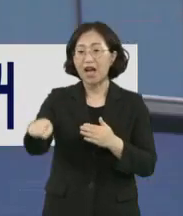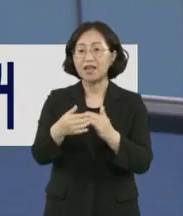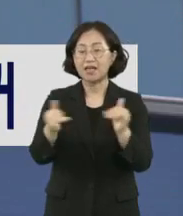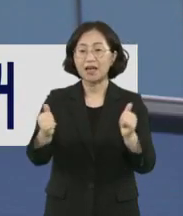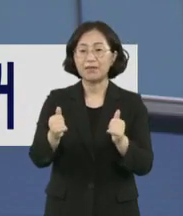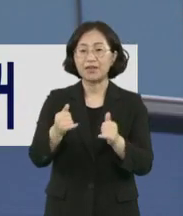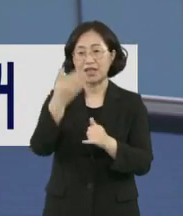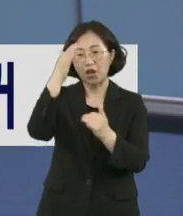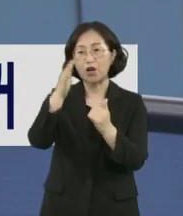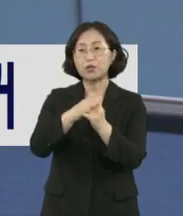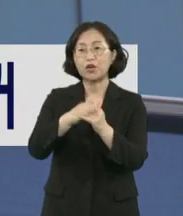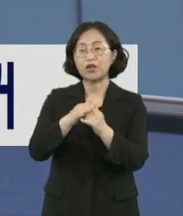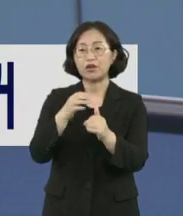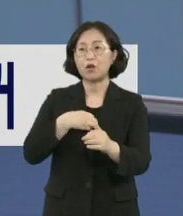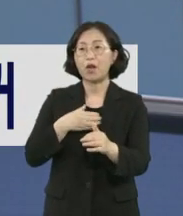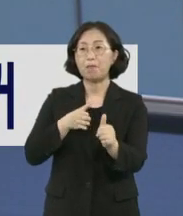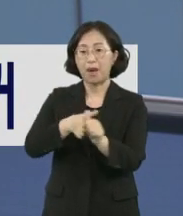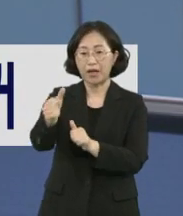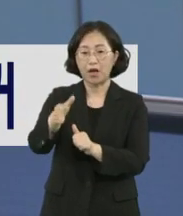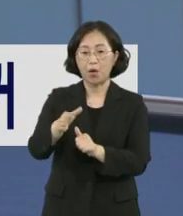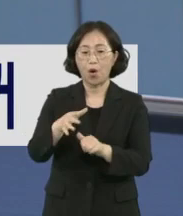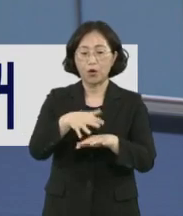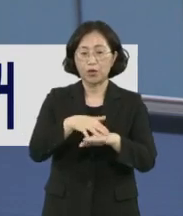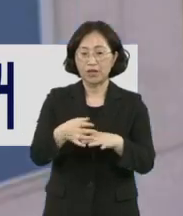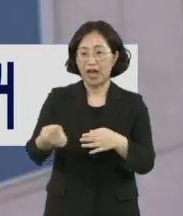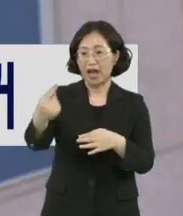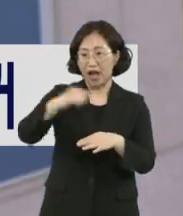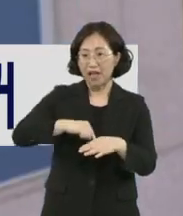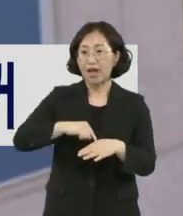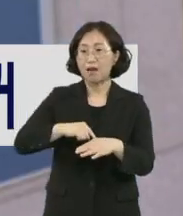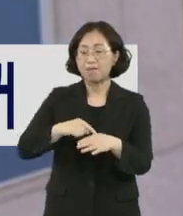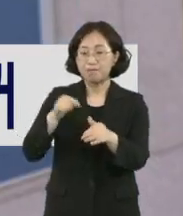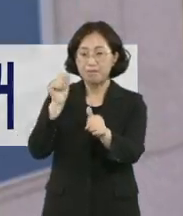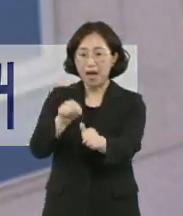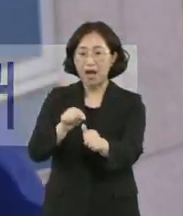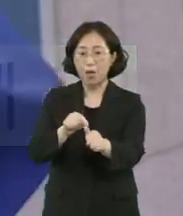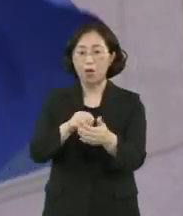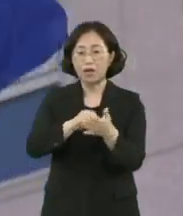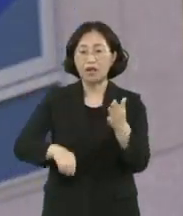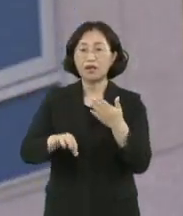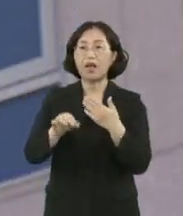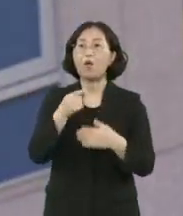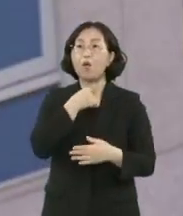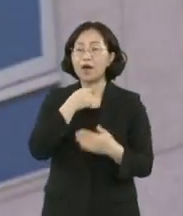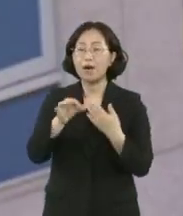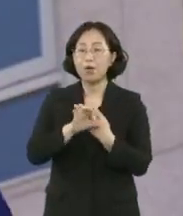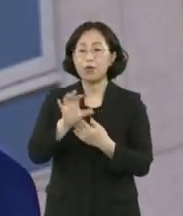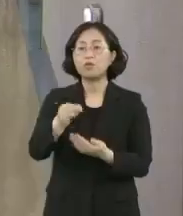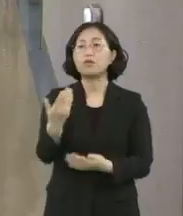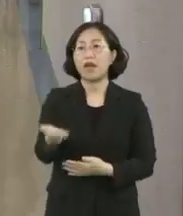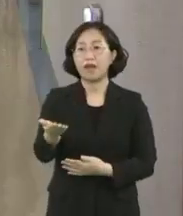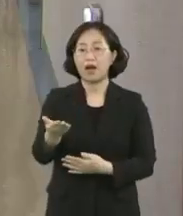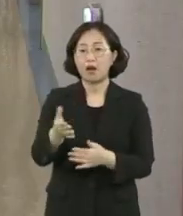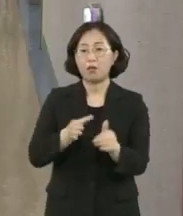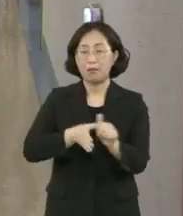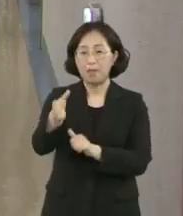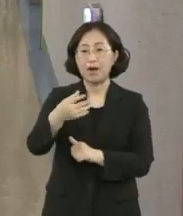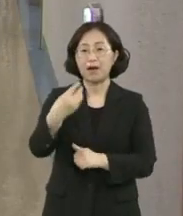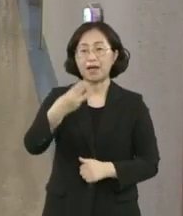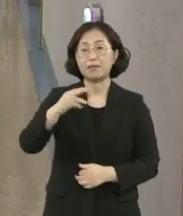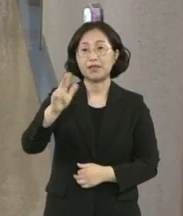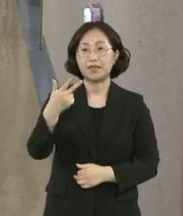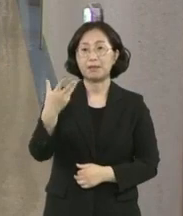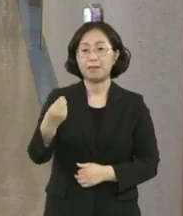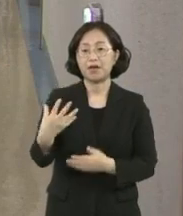청소년임을 이용해 협박했고 자신의 조직에 가담하도록 강요한 뒤 탈퇴를 원하면 돈을 내야 한다며